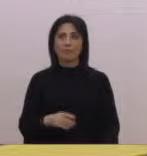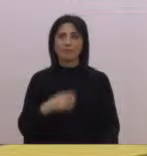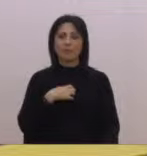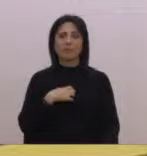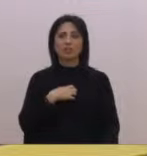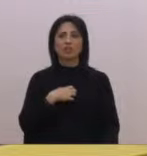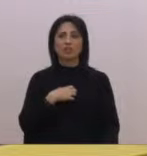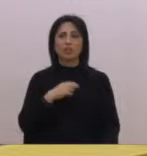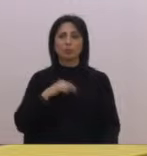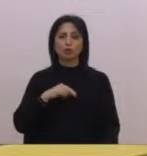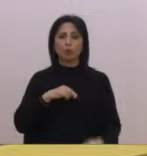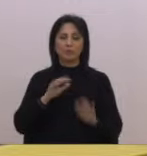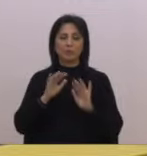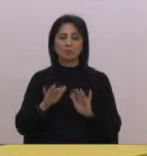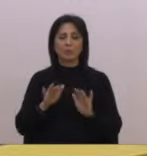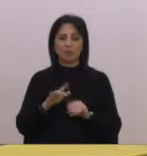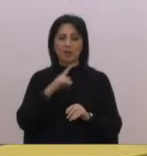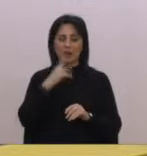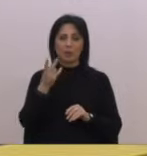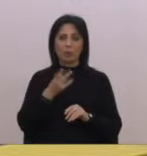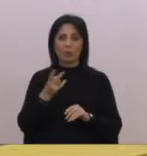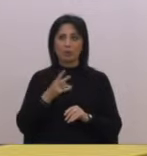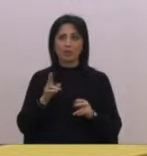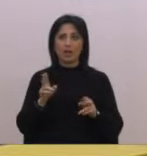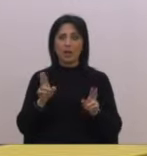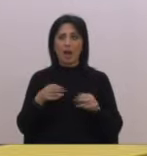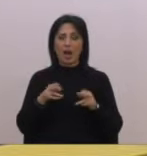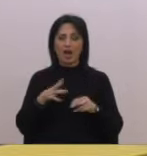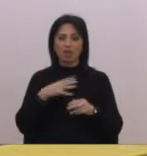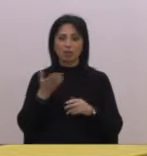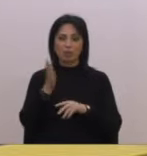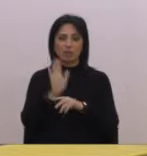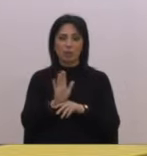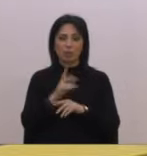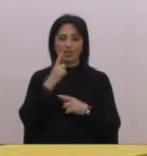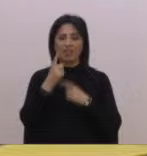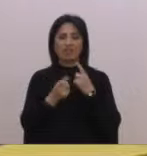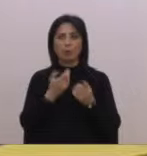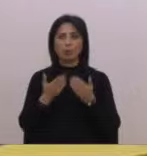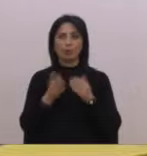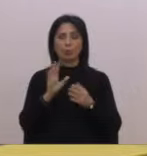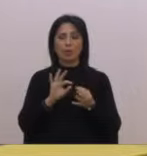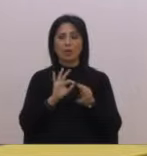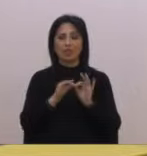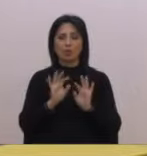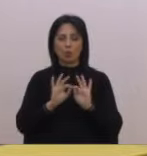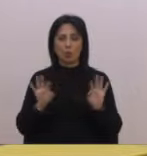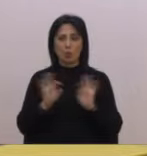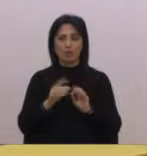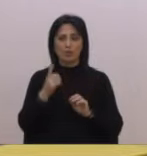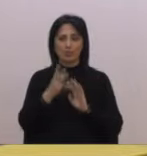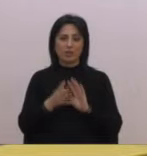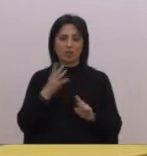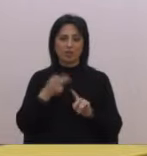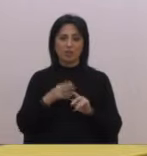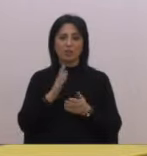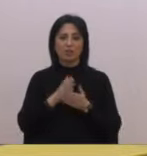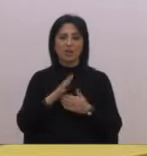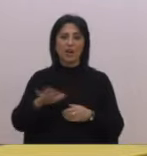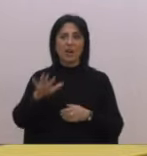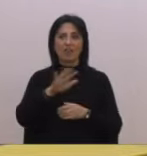მნიშვნელოვანი მუშაობა მიმდინარეობს, რა თქმა უნდა, ანგარიში იყო წარმოდგენილი ინფორმაცია, თუმცა უფრო დეტალურად მოგახსენებ. პირველ რიგში ეს არის